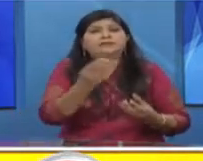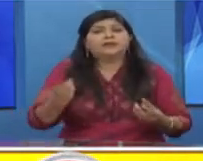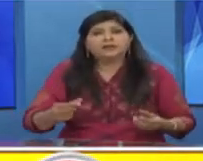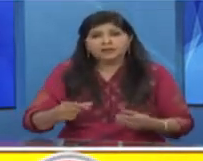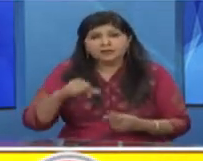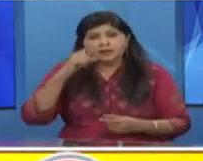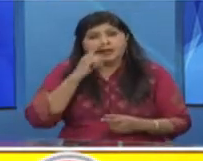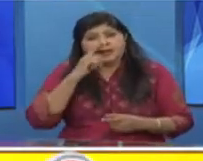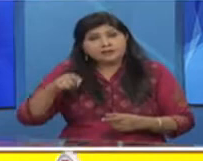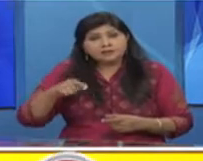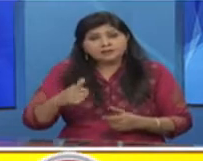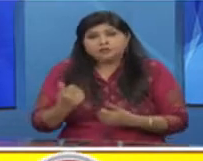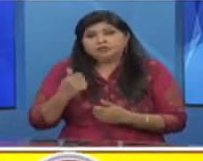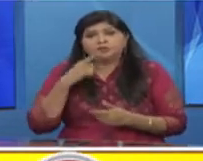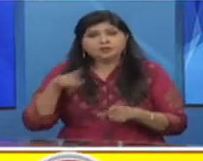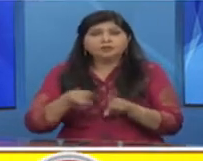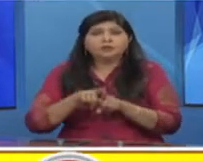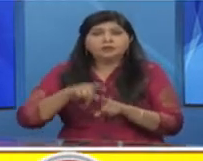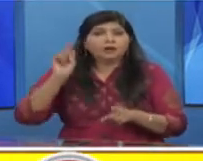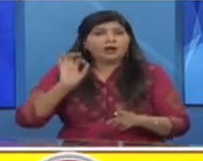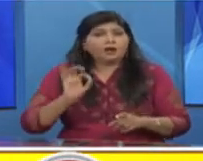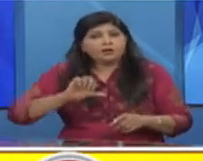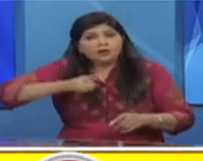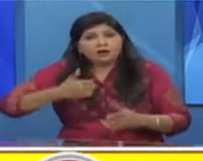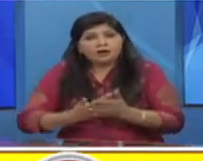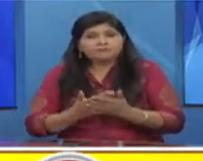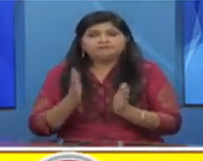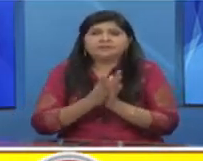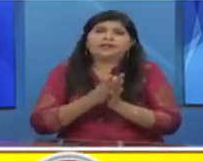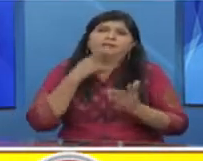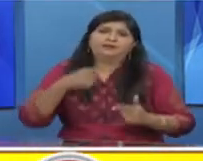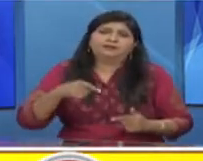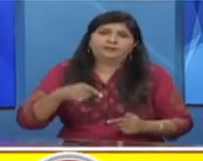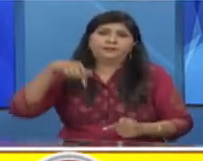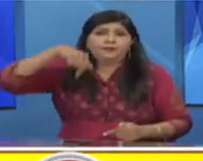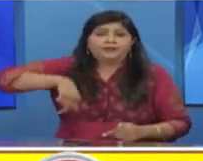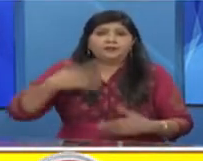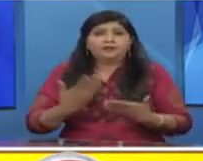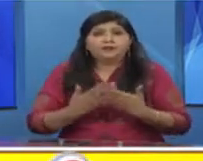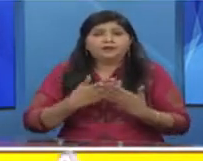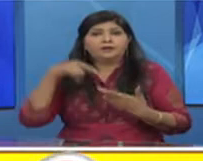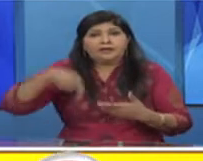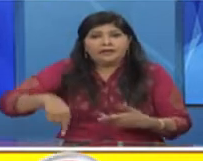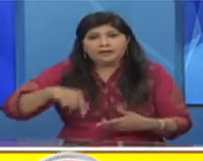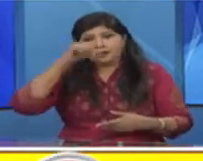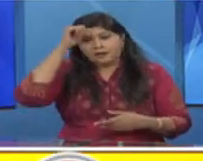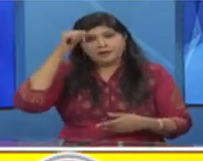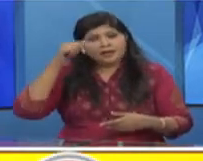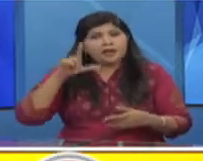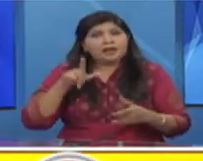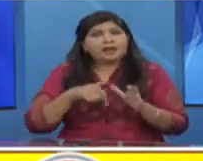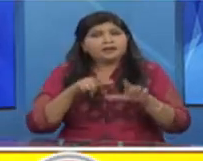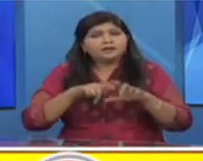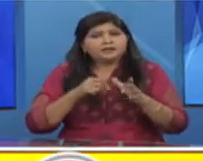नारी शक्ति और उनकी उपलब्धियों को सेलिब्रेट करें, यानी भारत की लक्ष्मी का